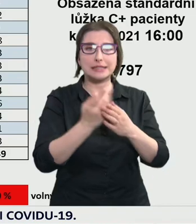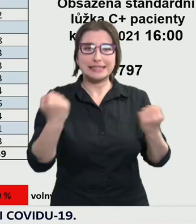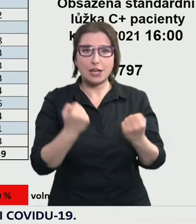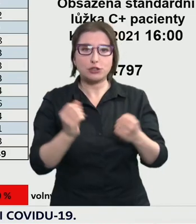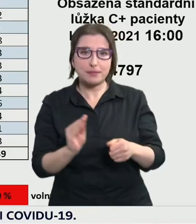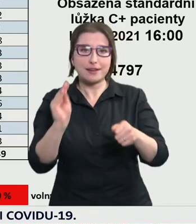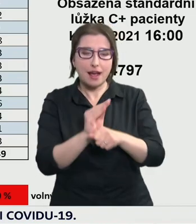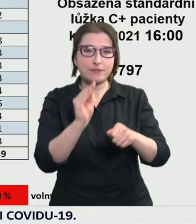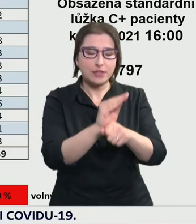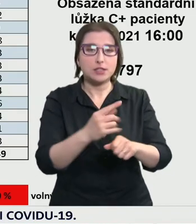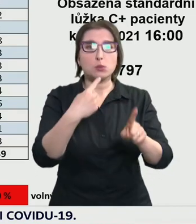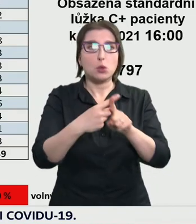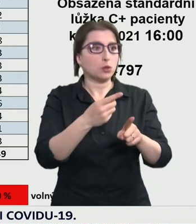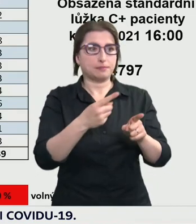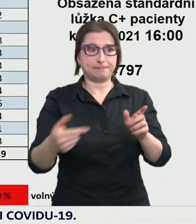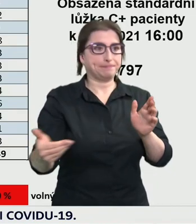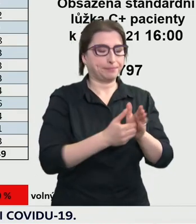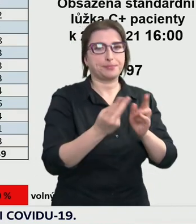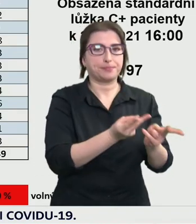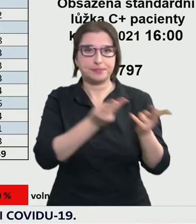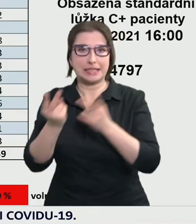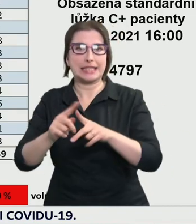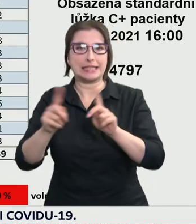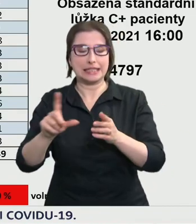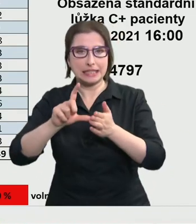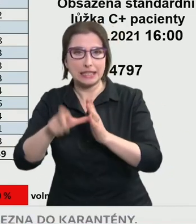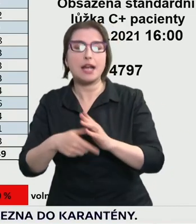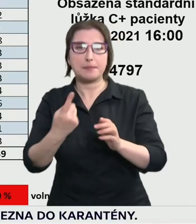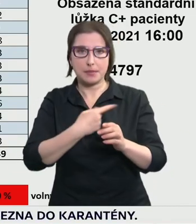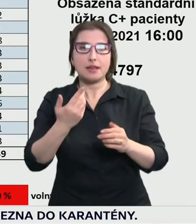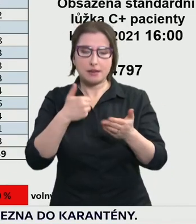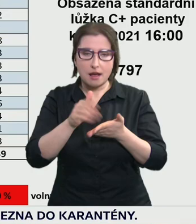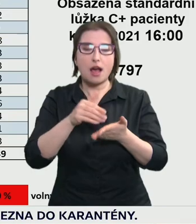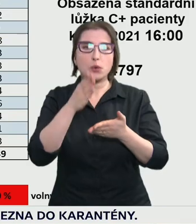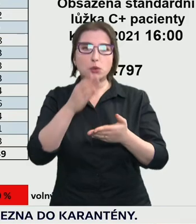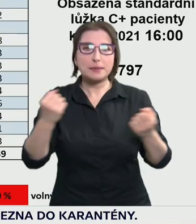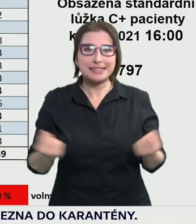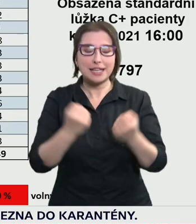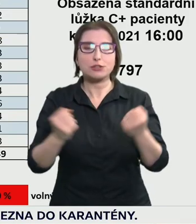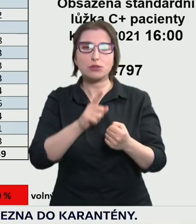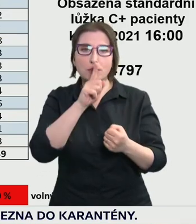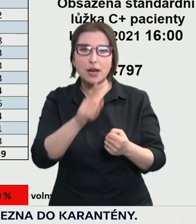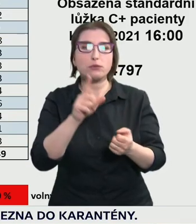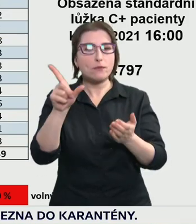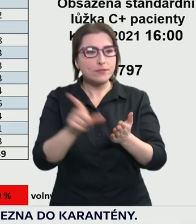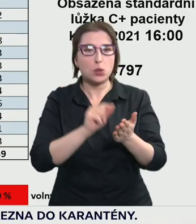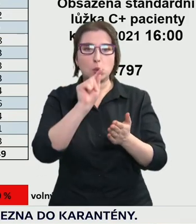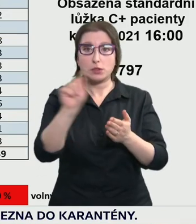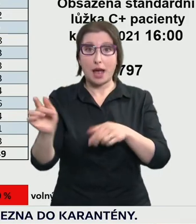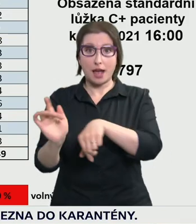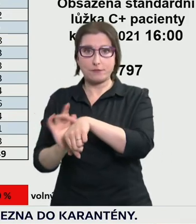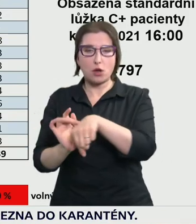toho Národního dispečinku lůžkové péče i nadále samozřejmě budeme usilovat o to, aby byly maximálně využity kapacity, které máme.